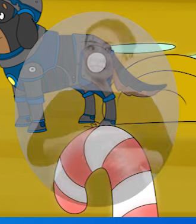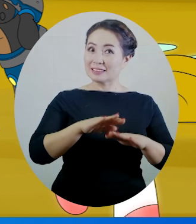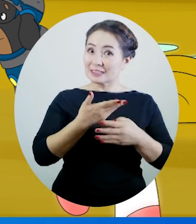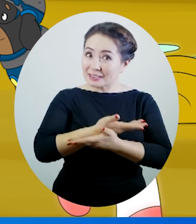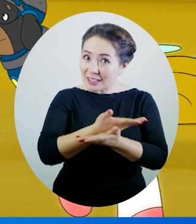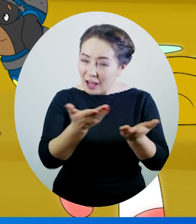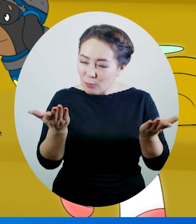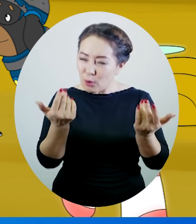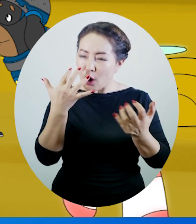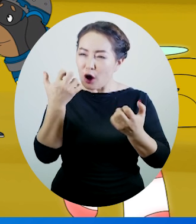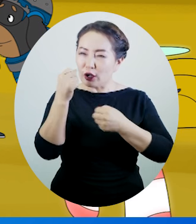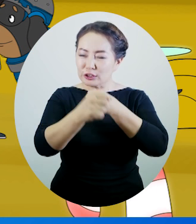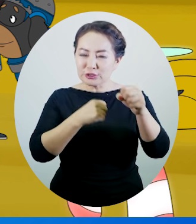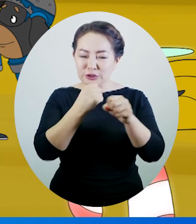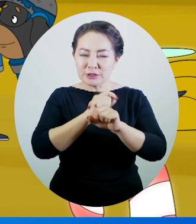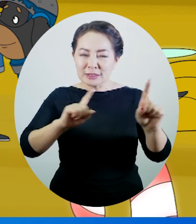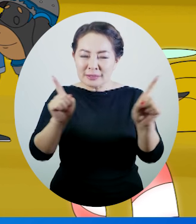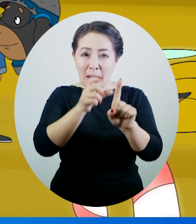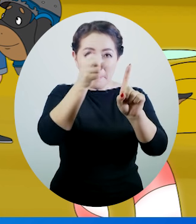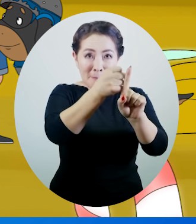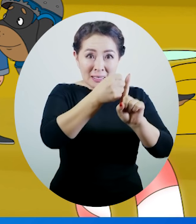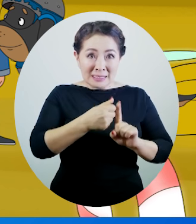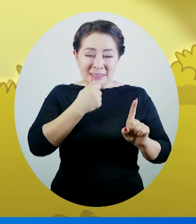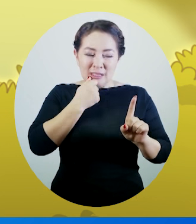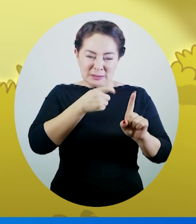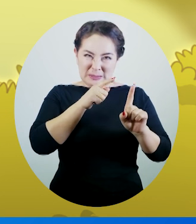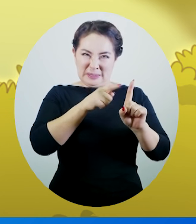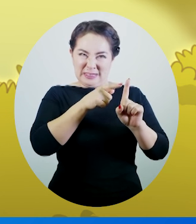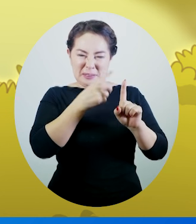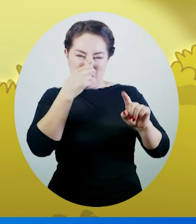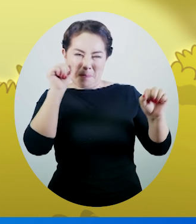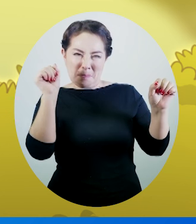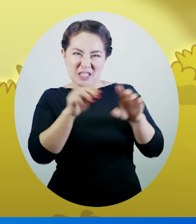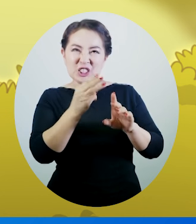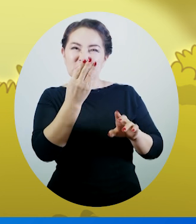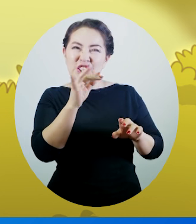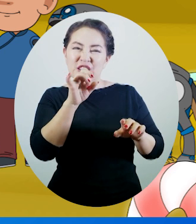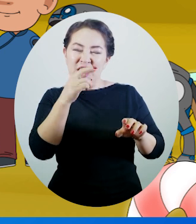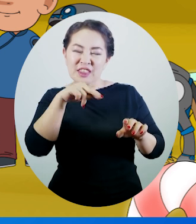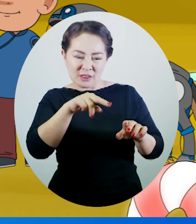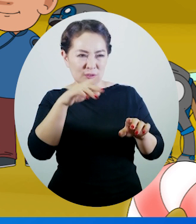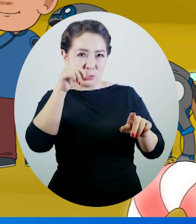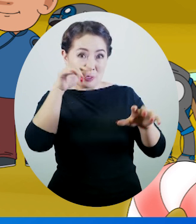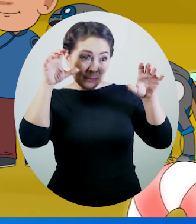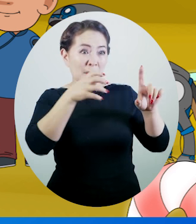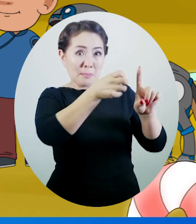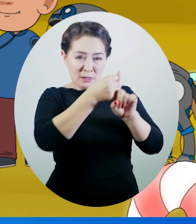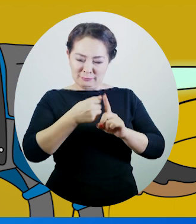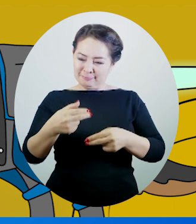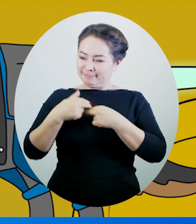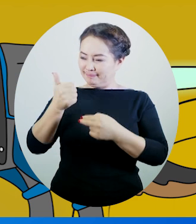За та бүхэн бидний олон жил хөөцөлдөд барьж чадаагүй шидэд шулмыг барьж өглөө. Баярлалаа та